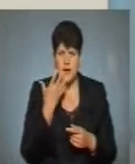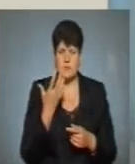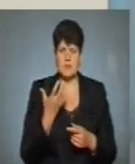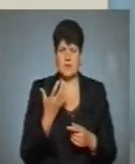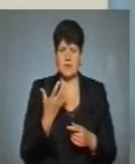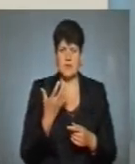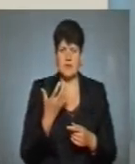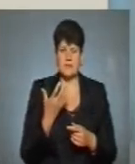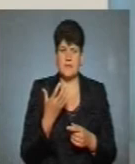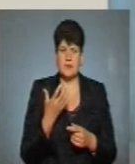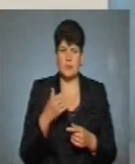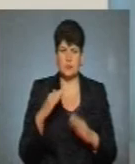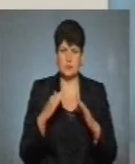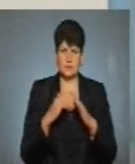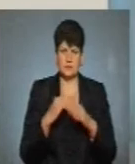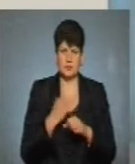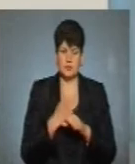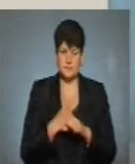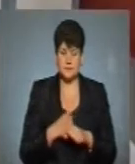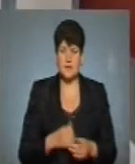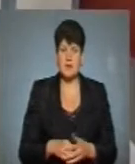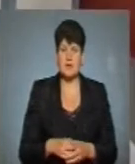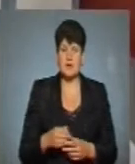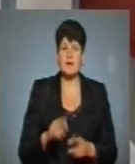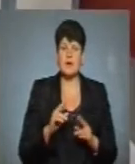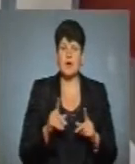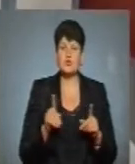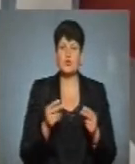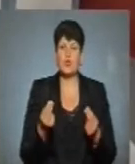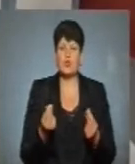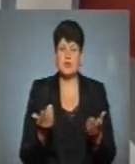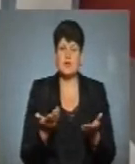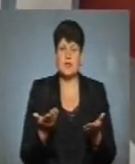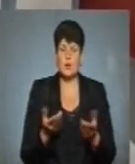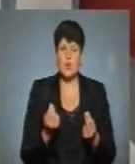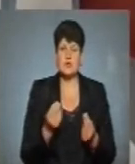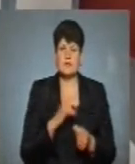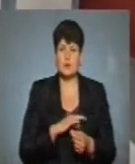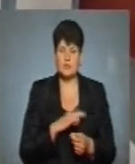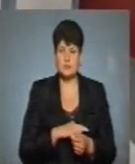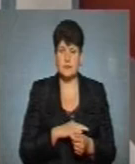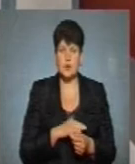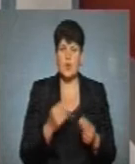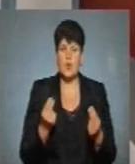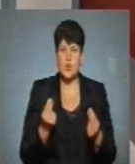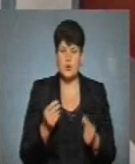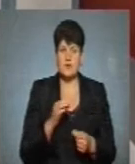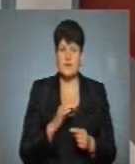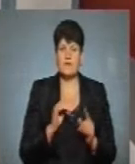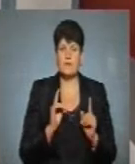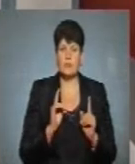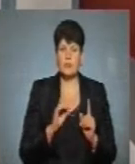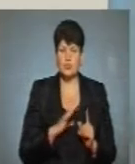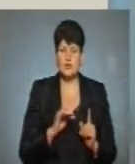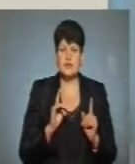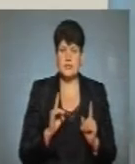і відповідно фасади зроблені. Як щодо коштів, зокрема, які кошти використовувалися на кошти, ці роботи? Кошти виключно